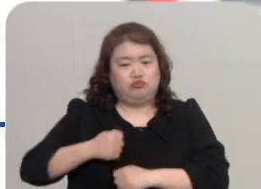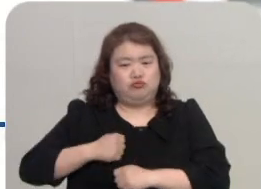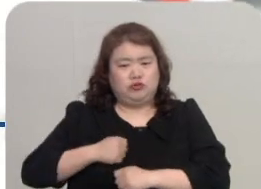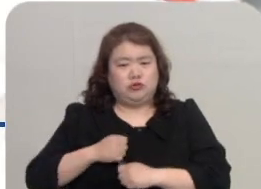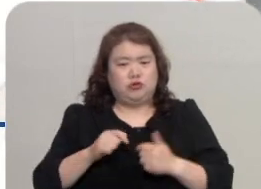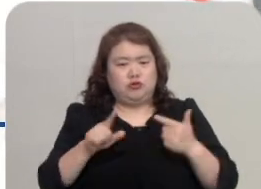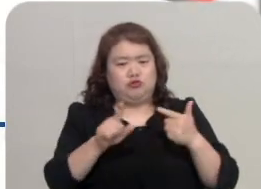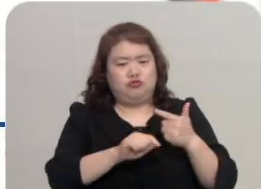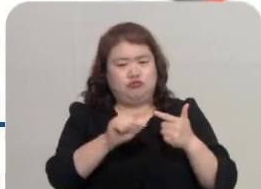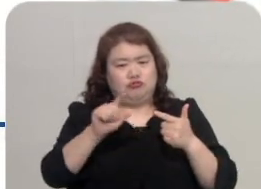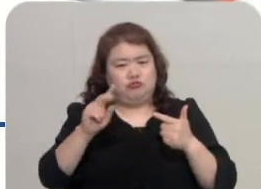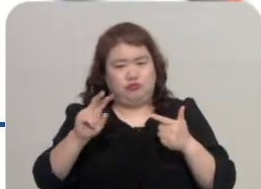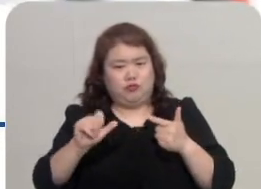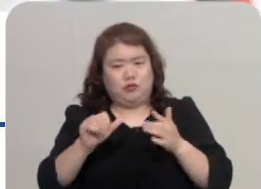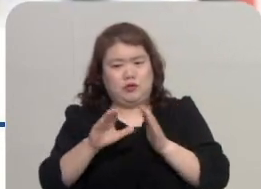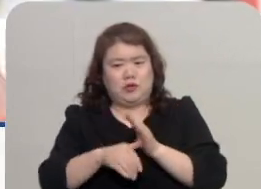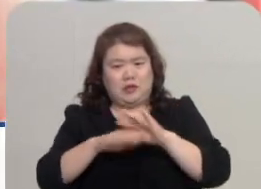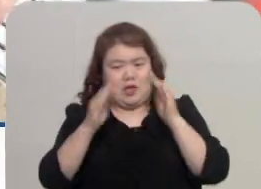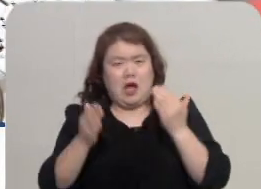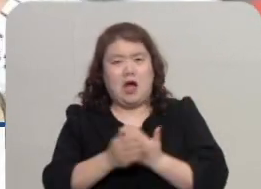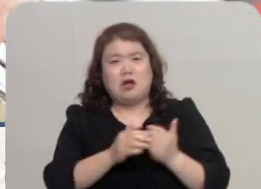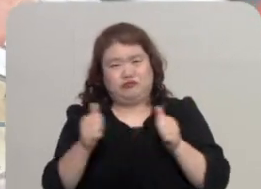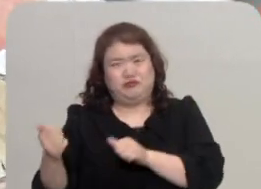지내던 놈도 그때 6.25 때 다 죽었어.